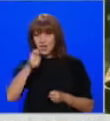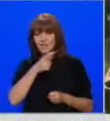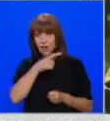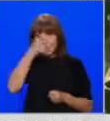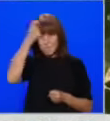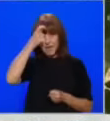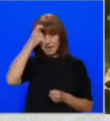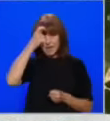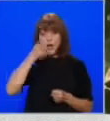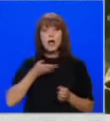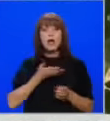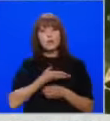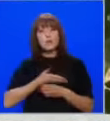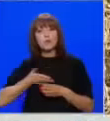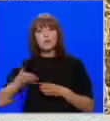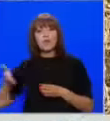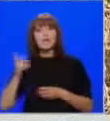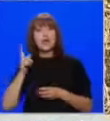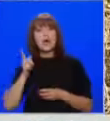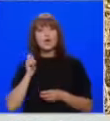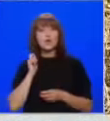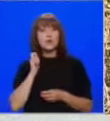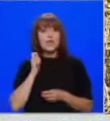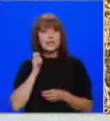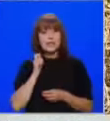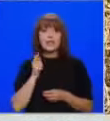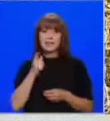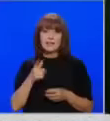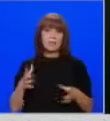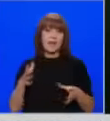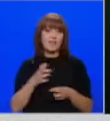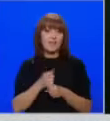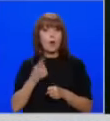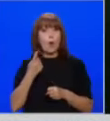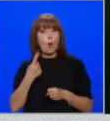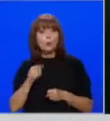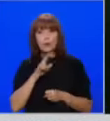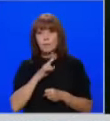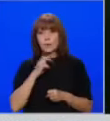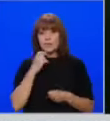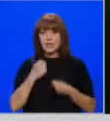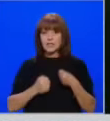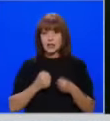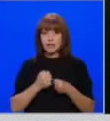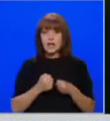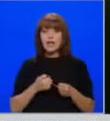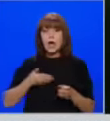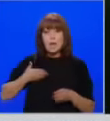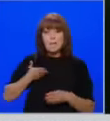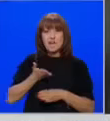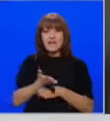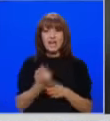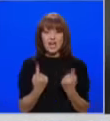и продължава към Кюстендил, където е настигнат от други полицейски патрули. Преминава през поставените заграждения и